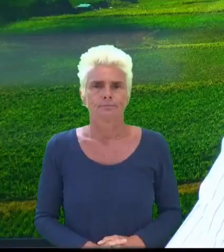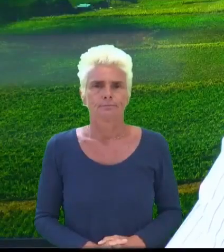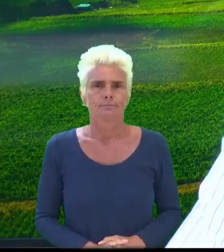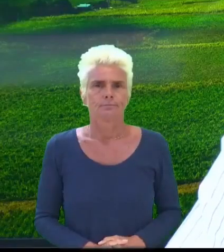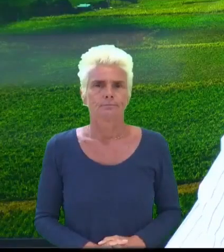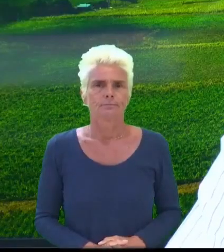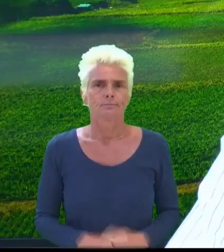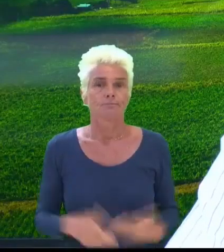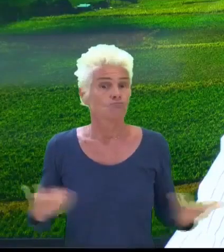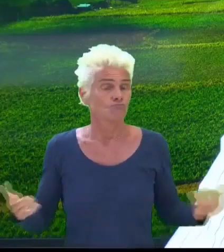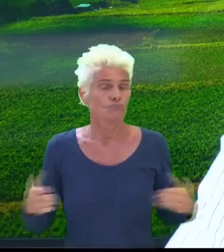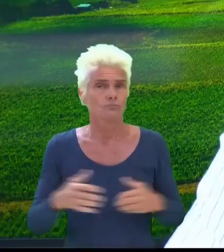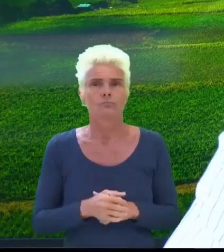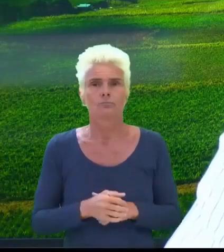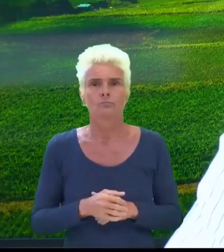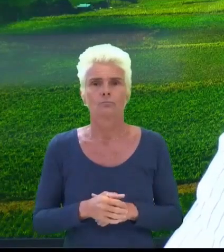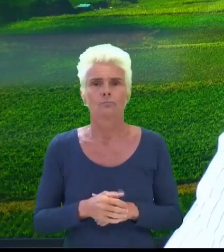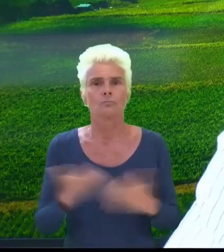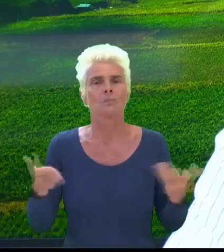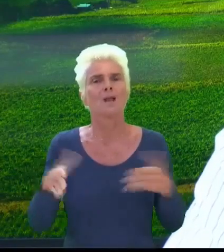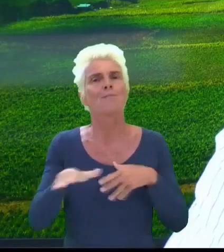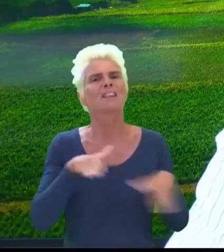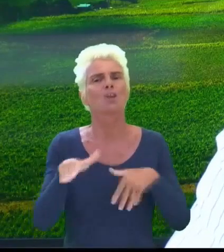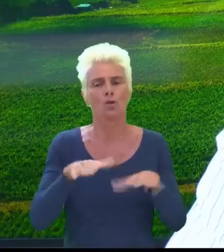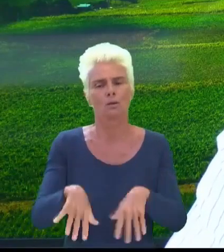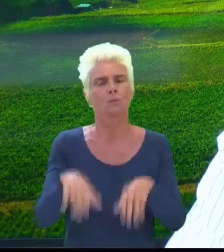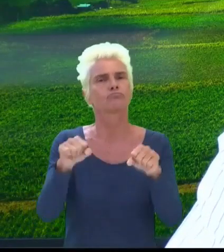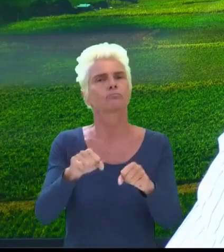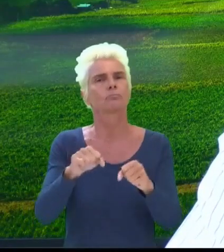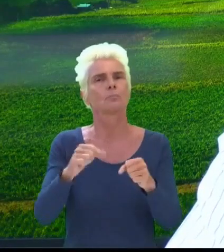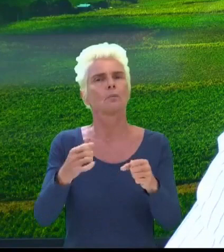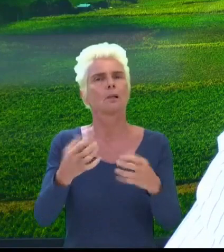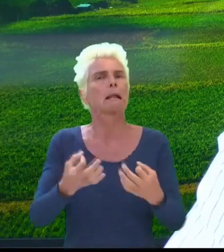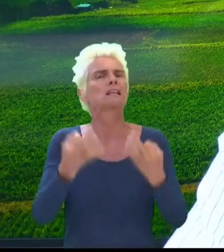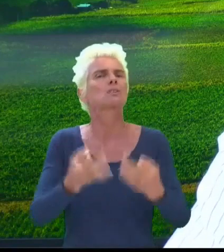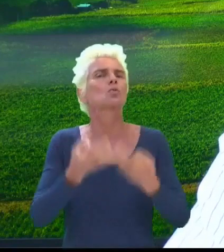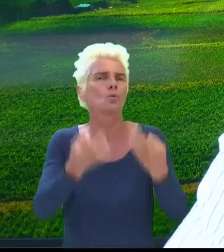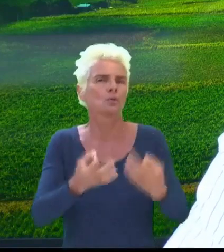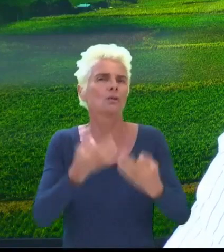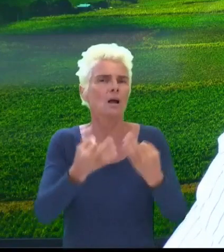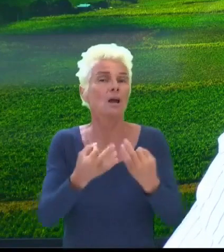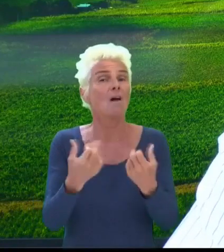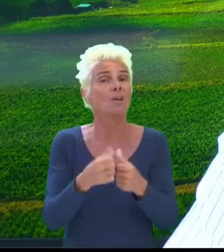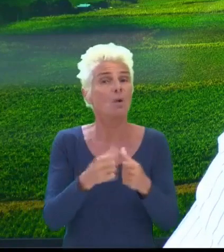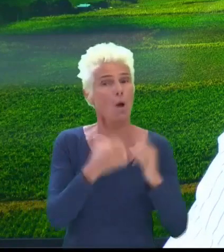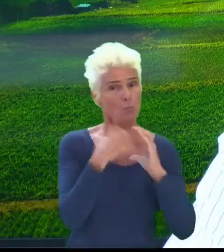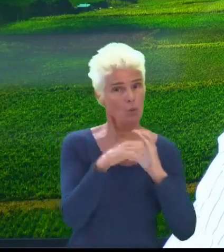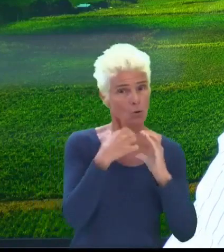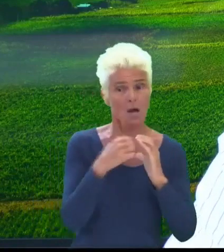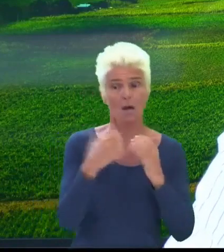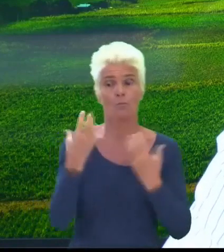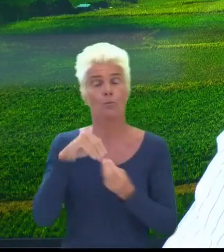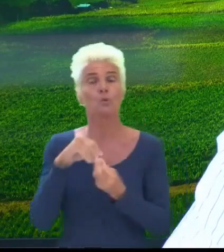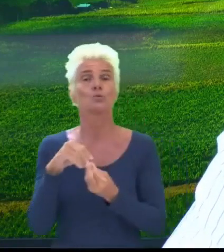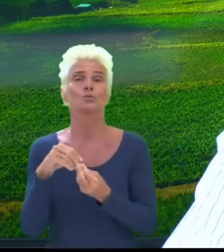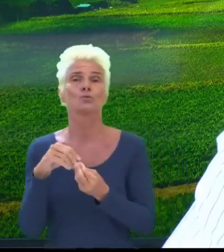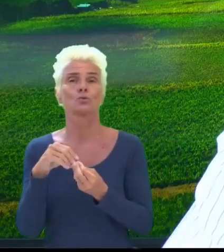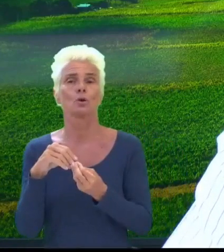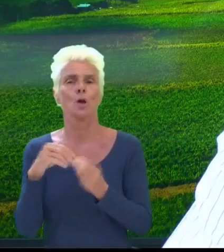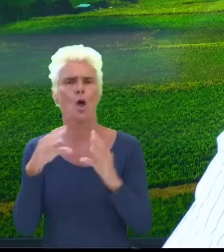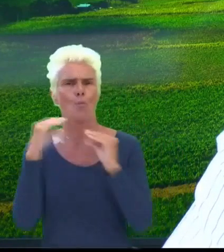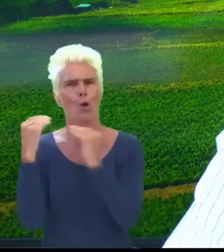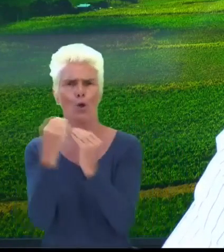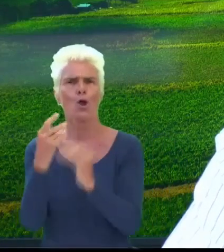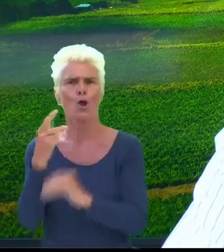lieux pour changer des méthodes de recrutement traditionnel Paul emploi et Burger King lancecent le